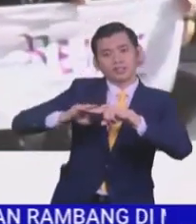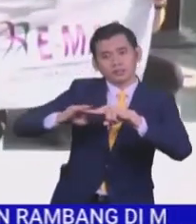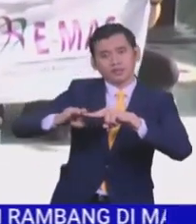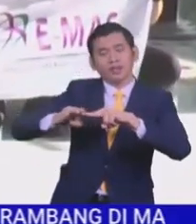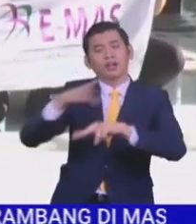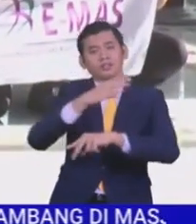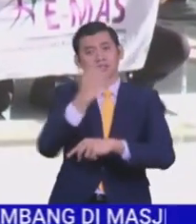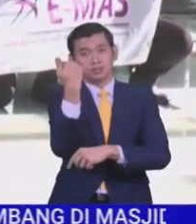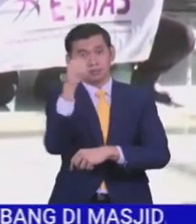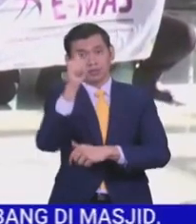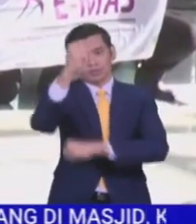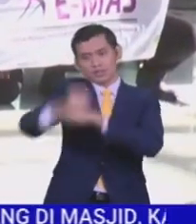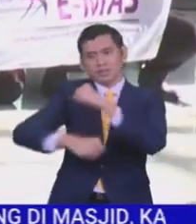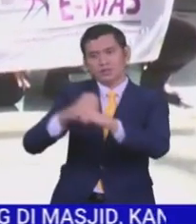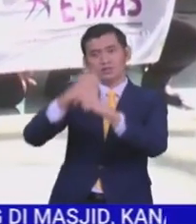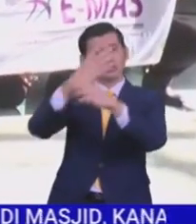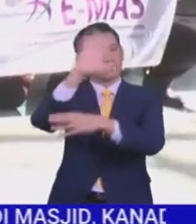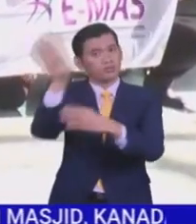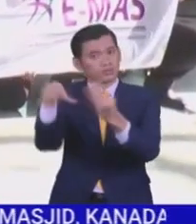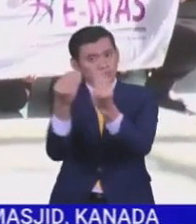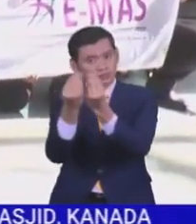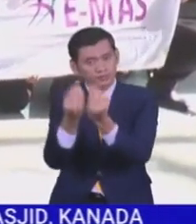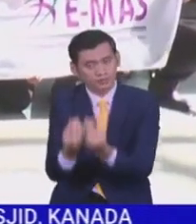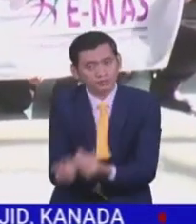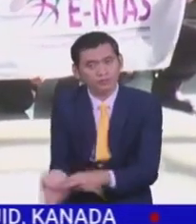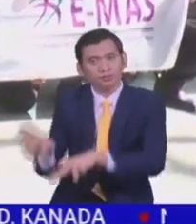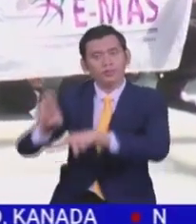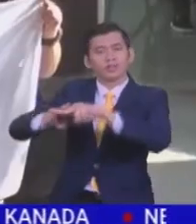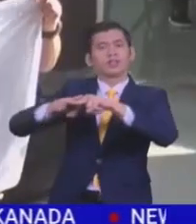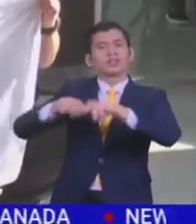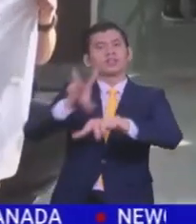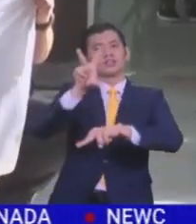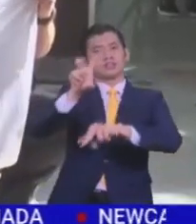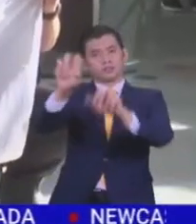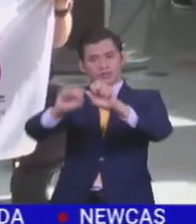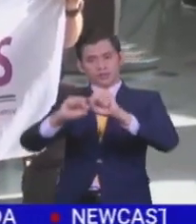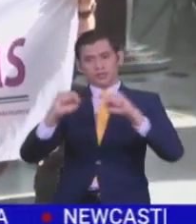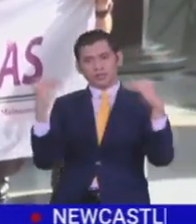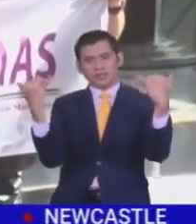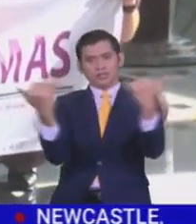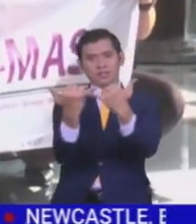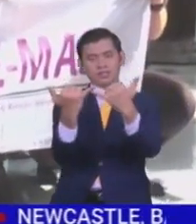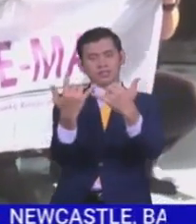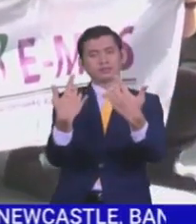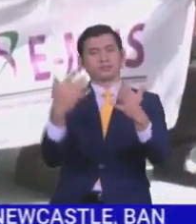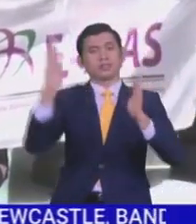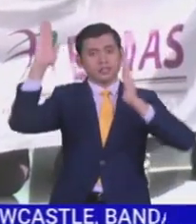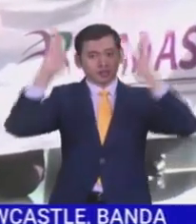Dalam tempoh 10 tahun, jumlahnya dijangka meningkat kepada 30 syarikat tempatan.